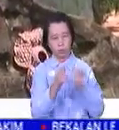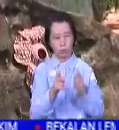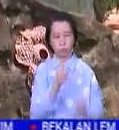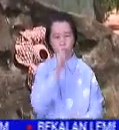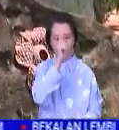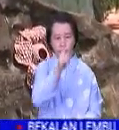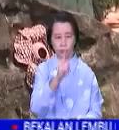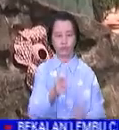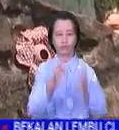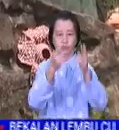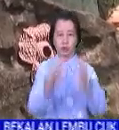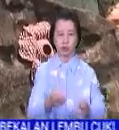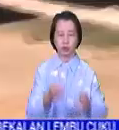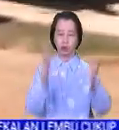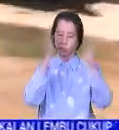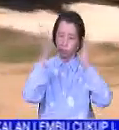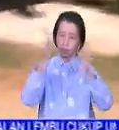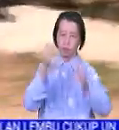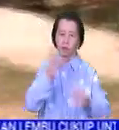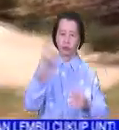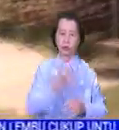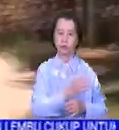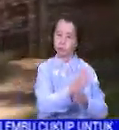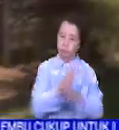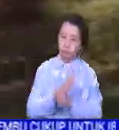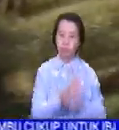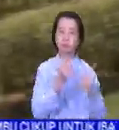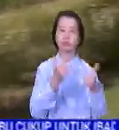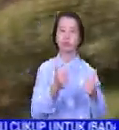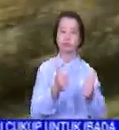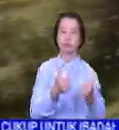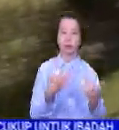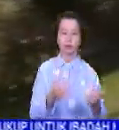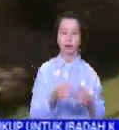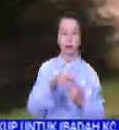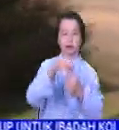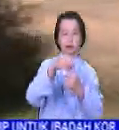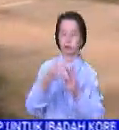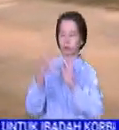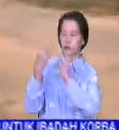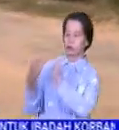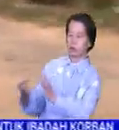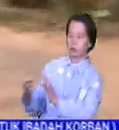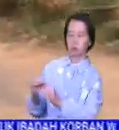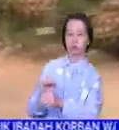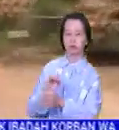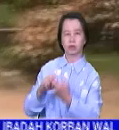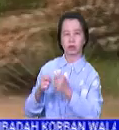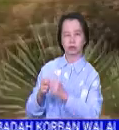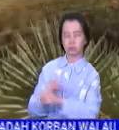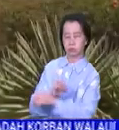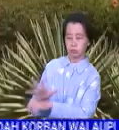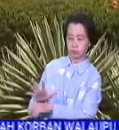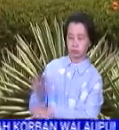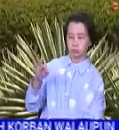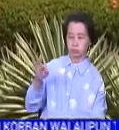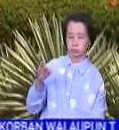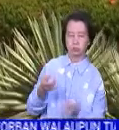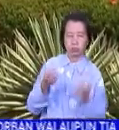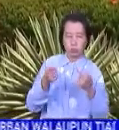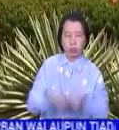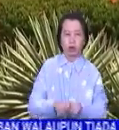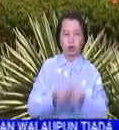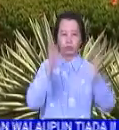memastikan rakyat di negara ini sentiasa terbela terutama sekali dalam menghadapi pandemik covid-19 yang